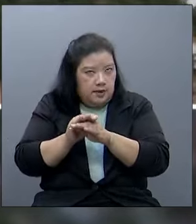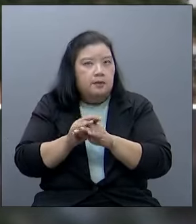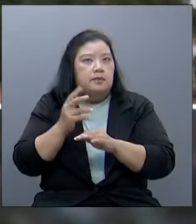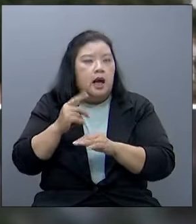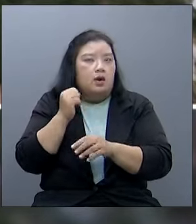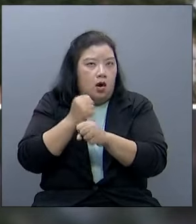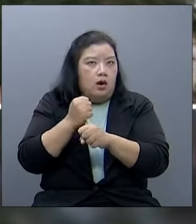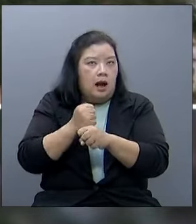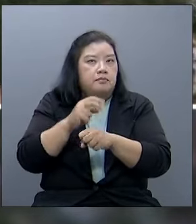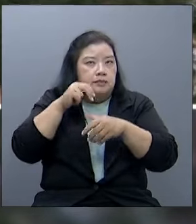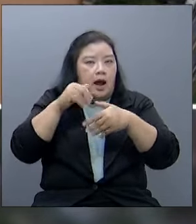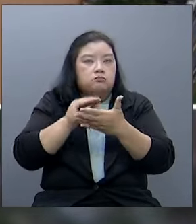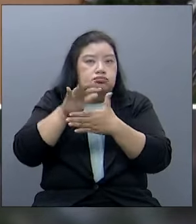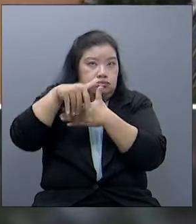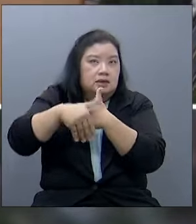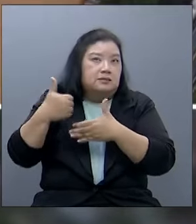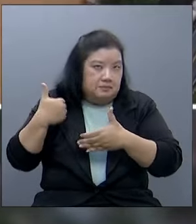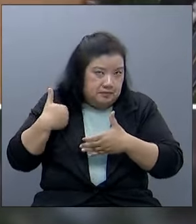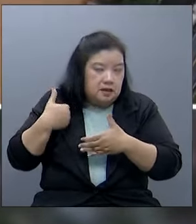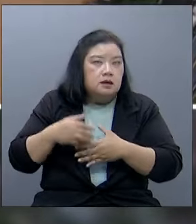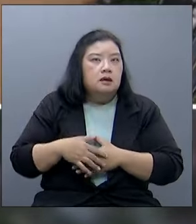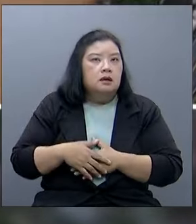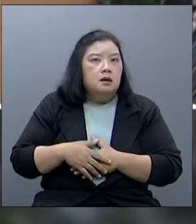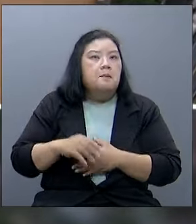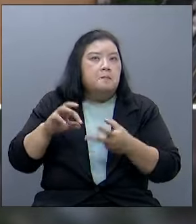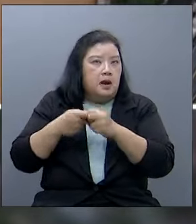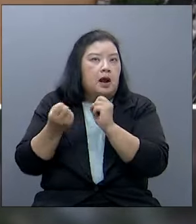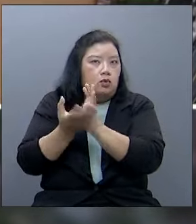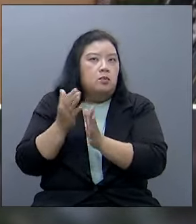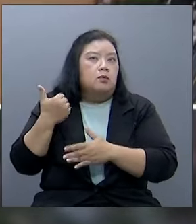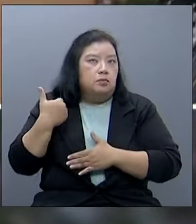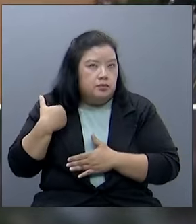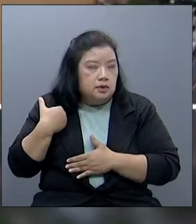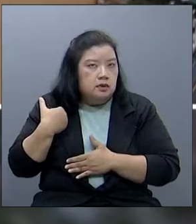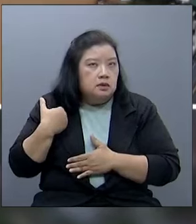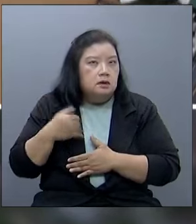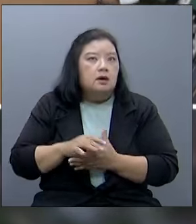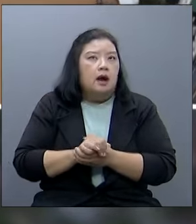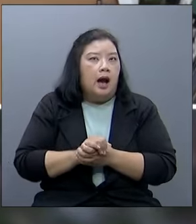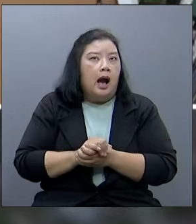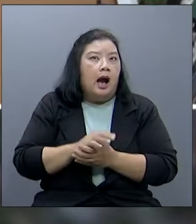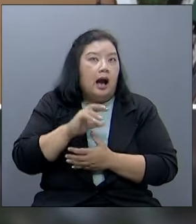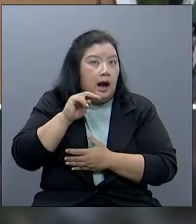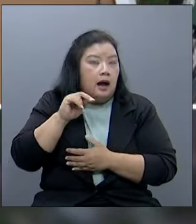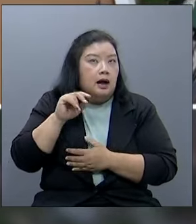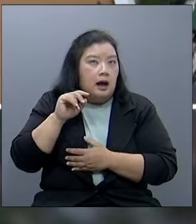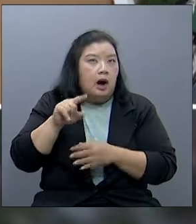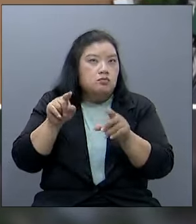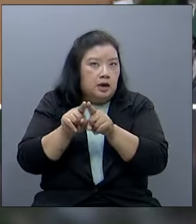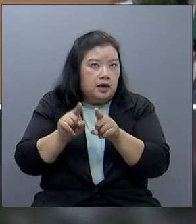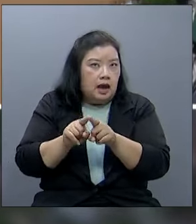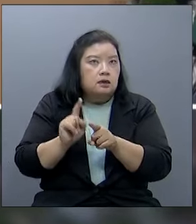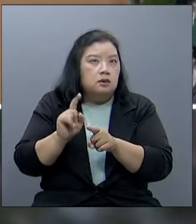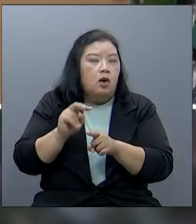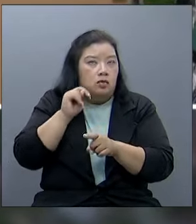สความใรยสี